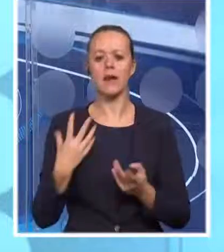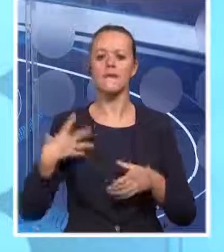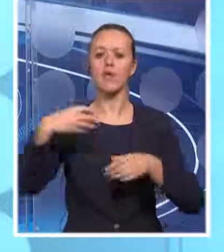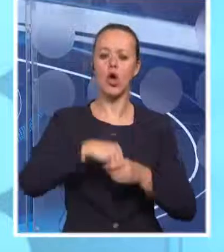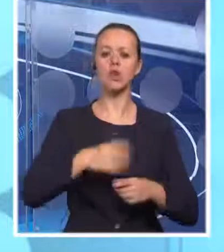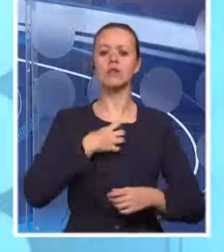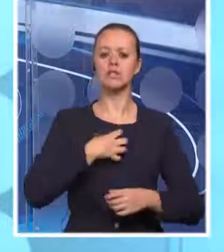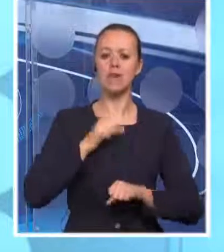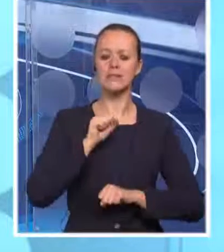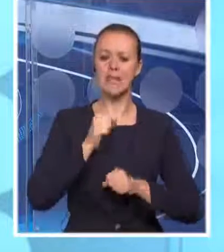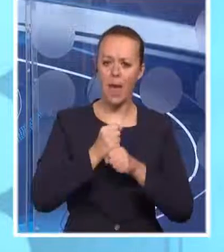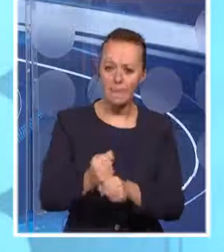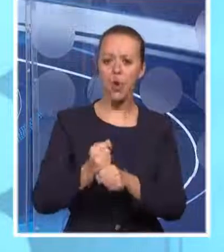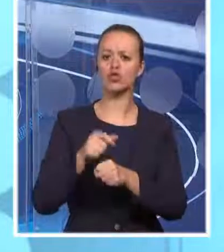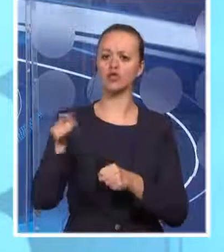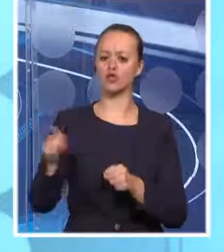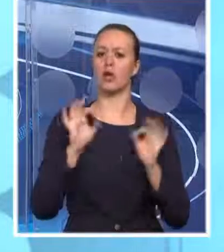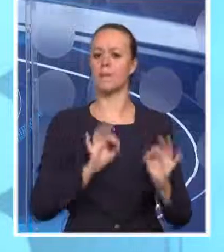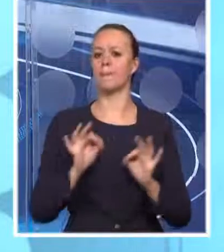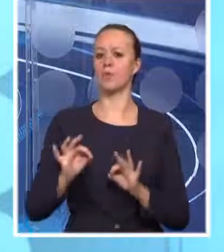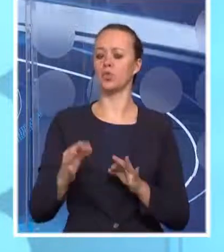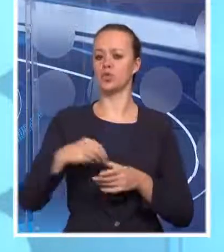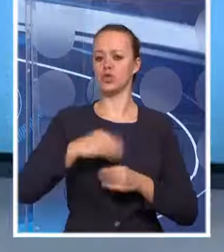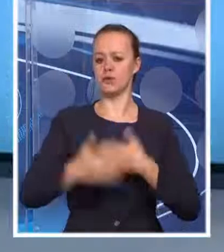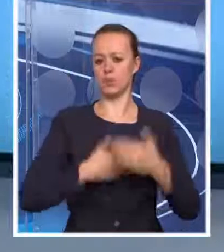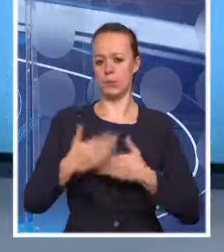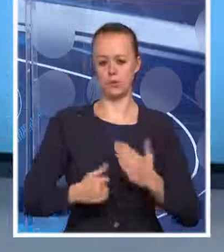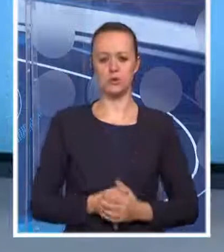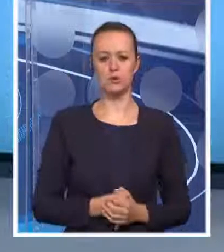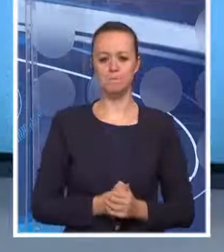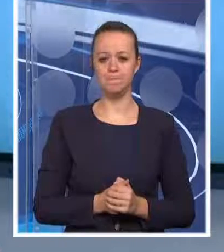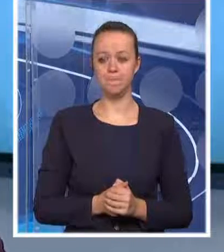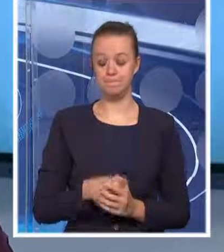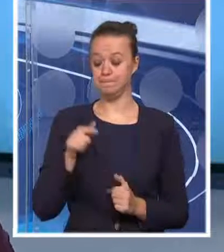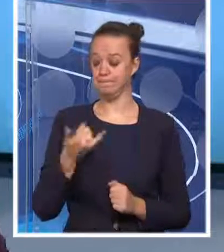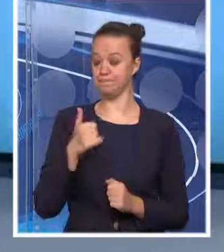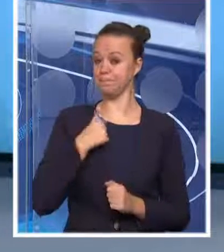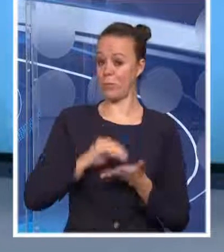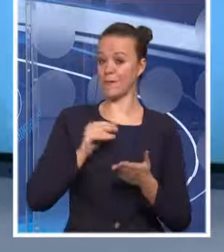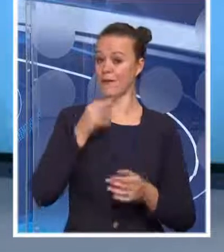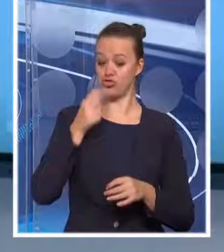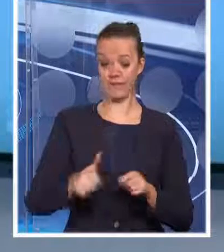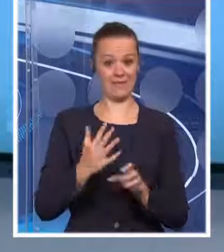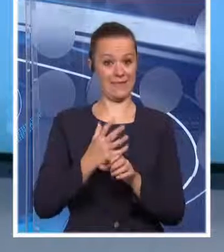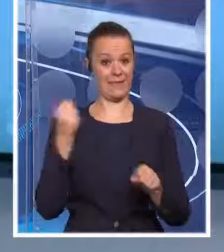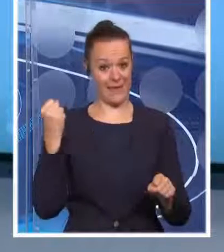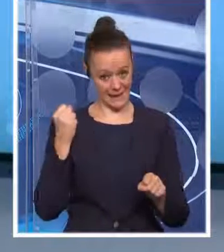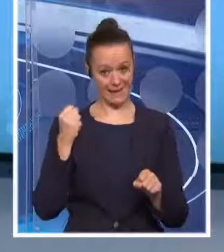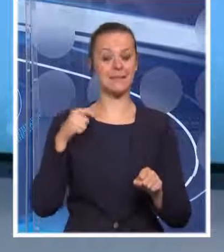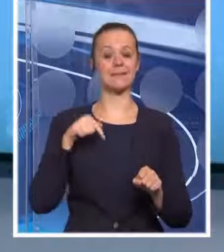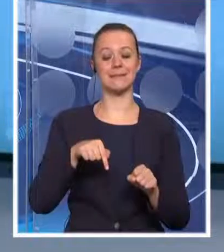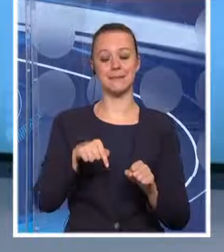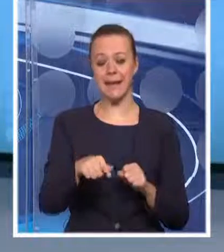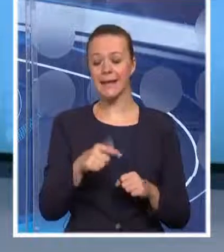socijalne podrške da budu aktivan učesnik čitavog tog procesa. Da, ušli smo u jesen, polako se već podlači crta